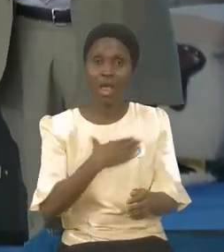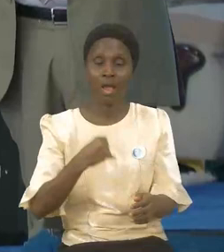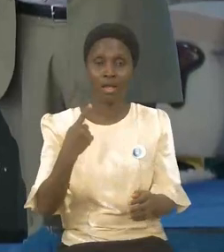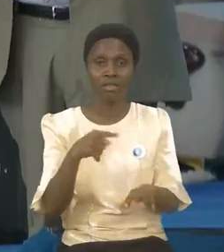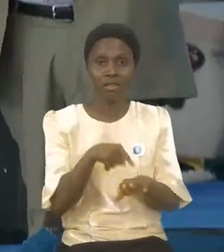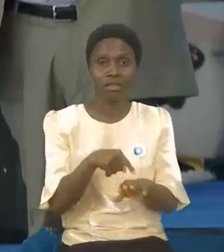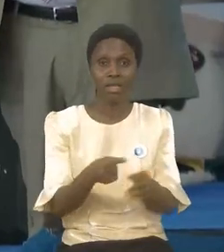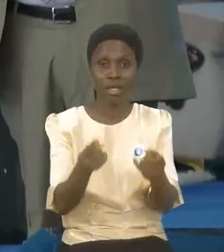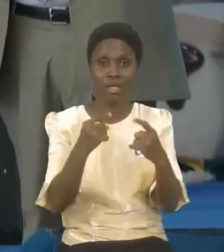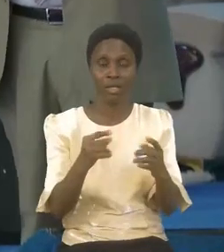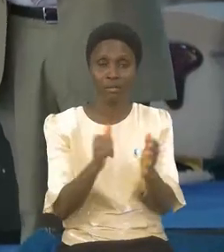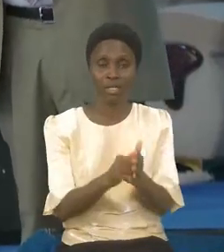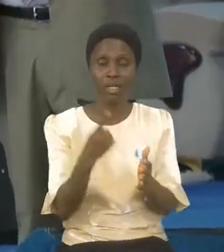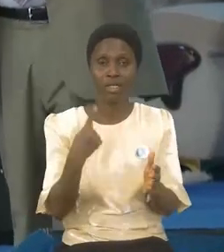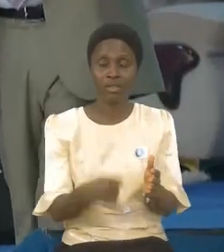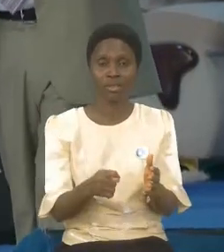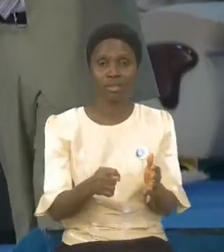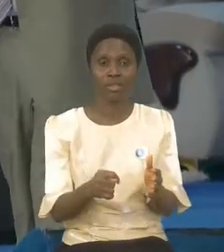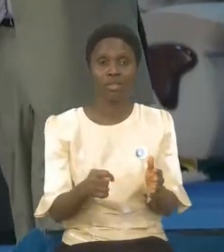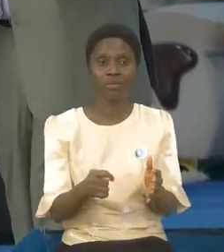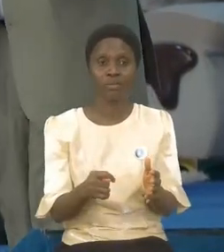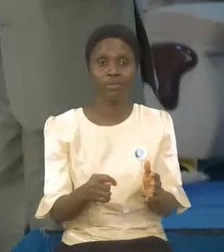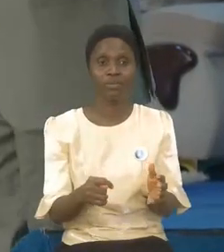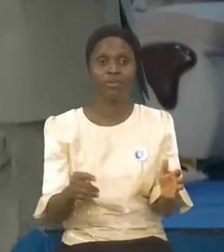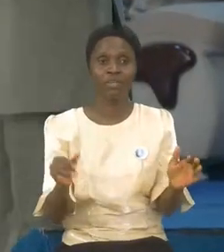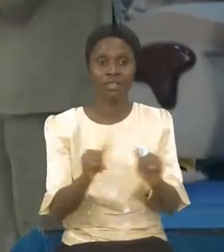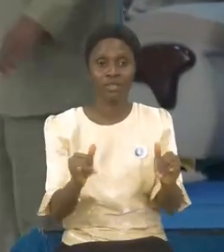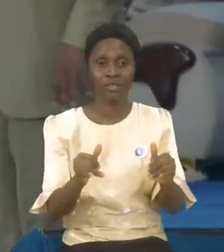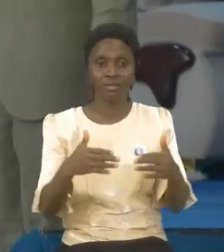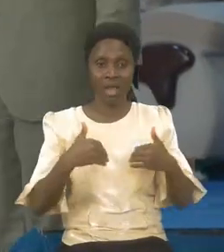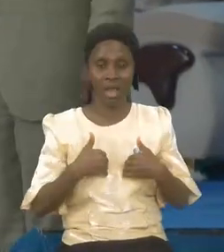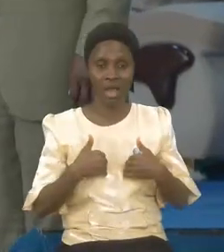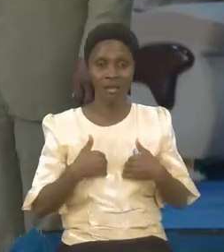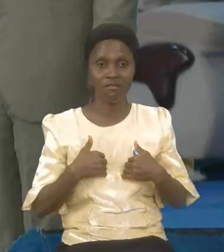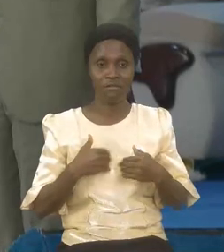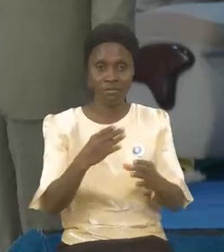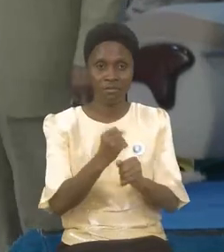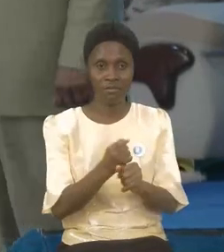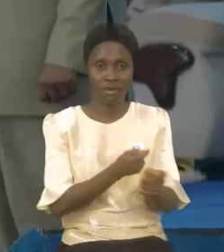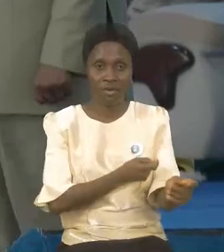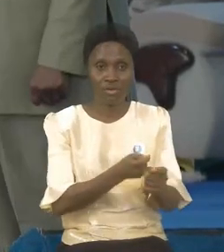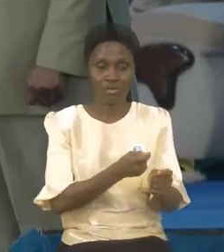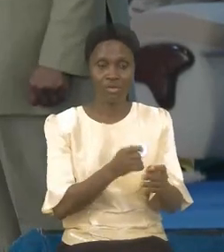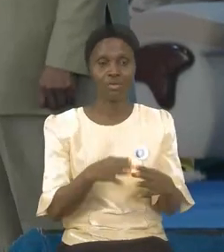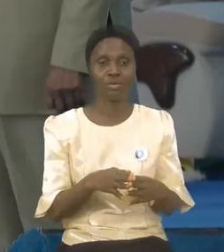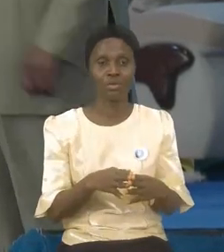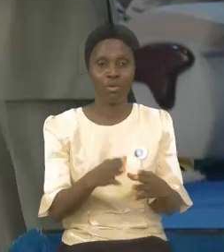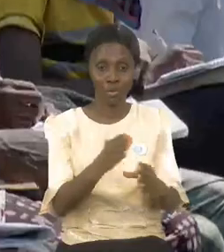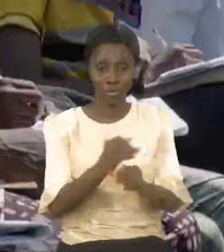et le temps arriva où les saints furent en possession du royaume. Les